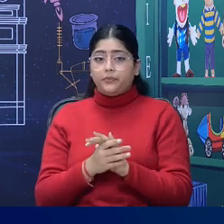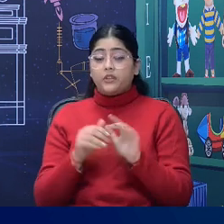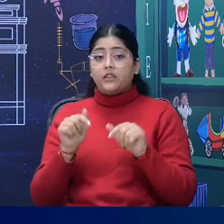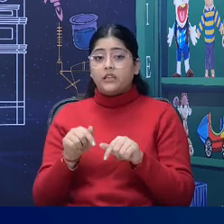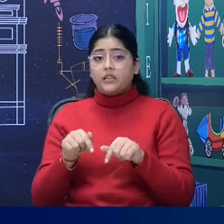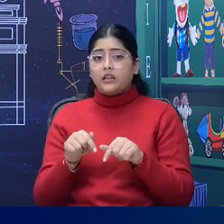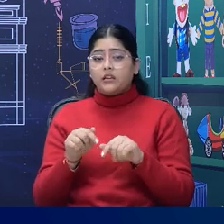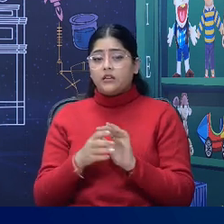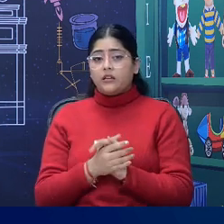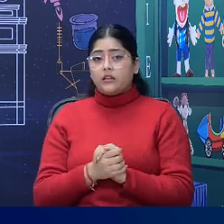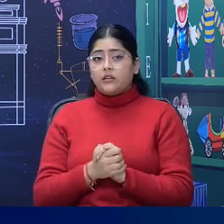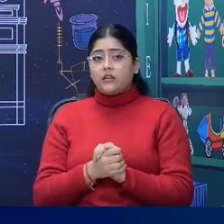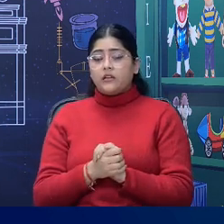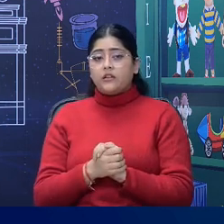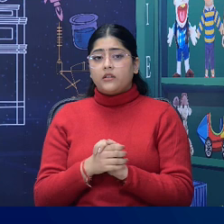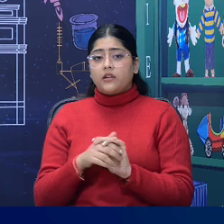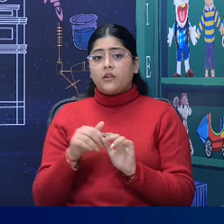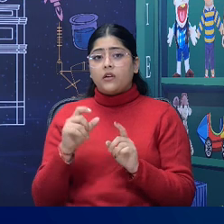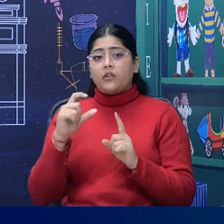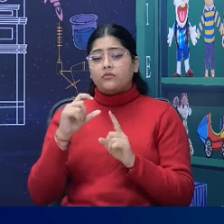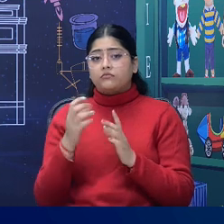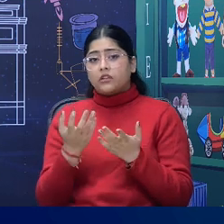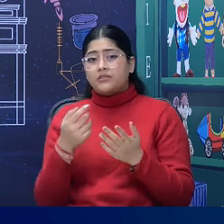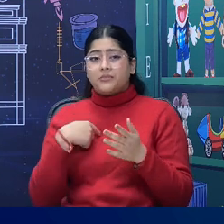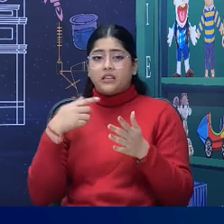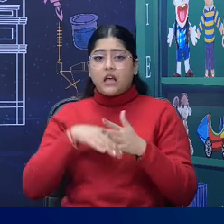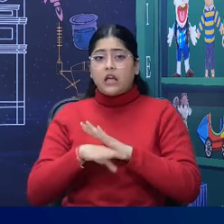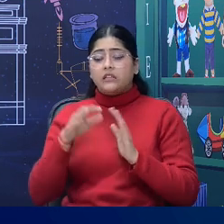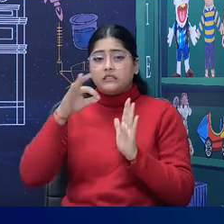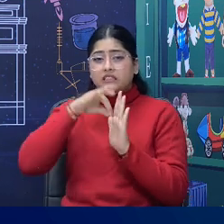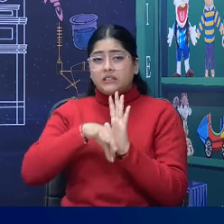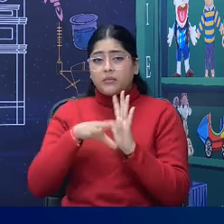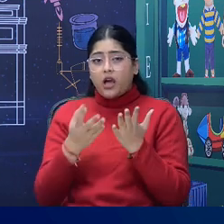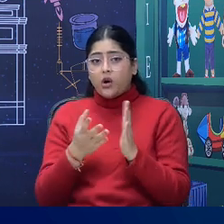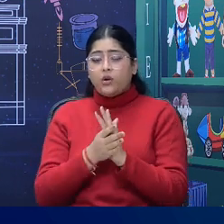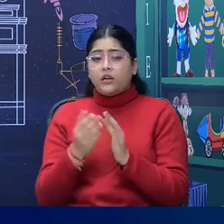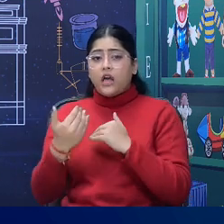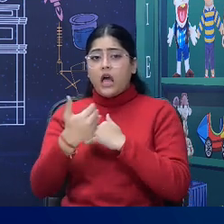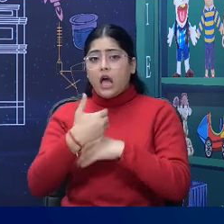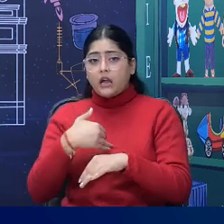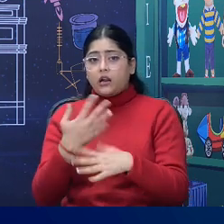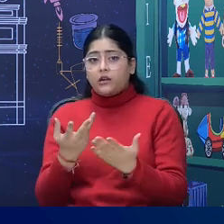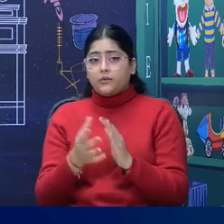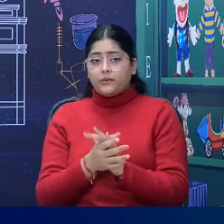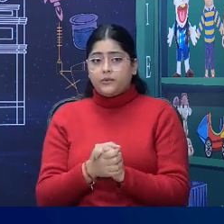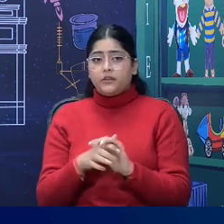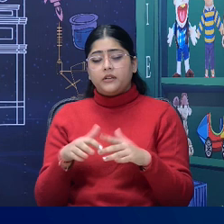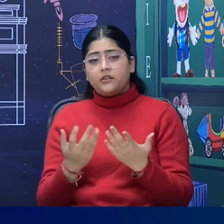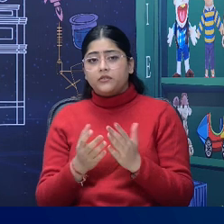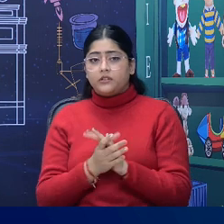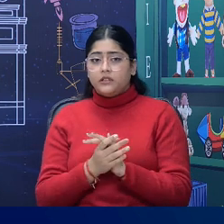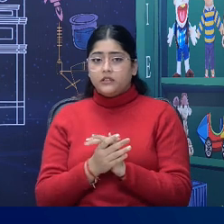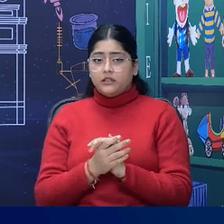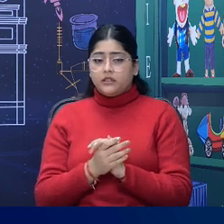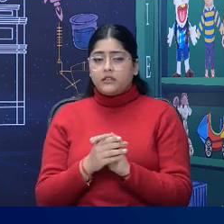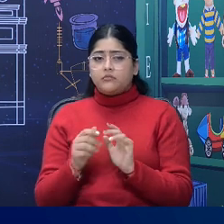विधा को भी समझे कि व्यंग क्या होता है उसकी क्या गहराई है वह किस तरह से कटाक्ष करता है और बात कहने की कौन सी